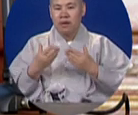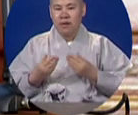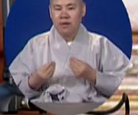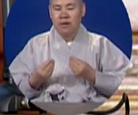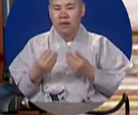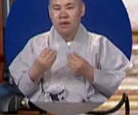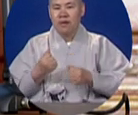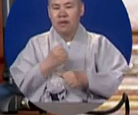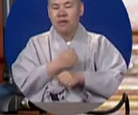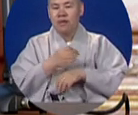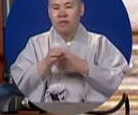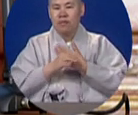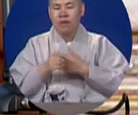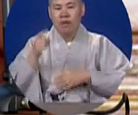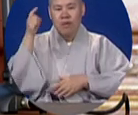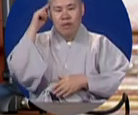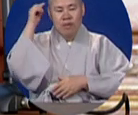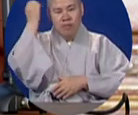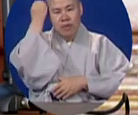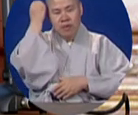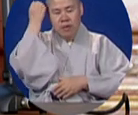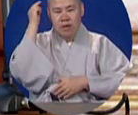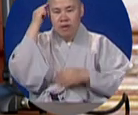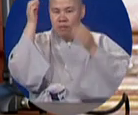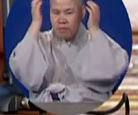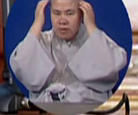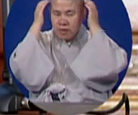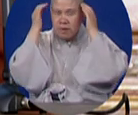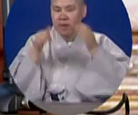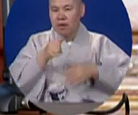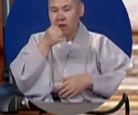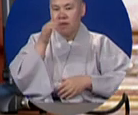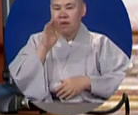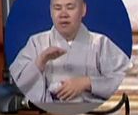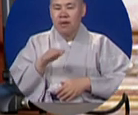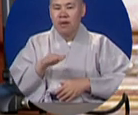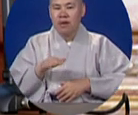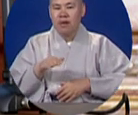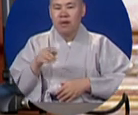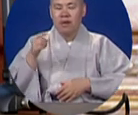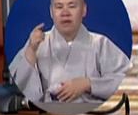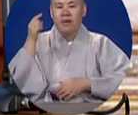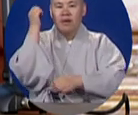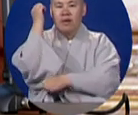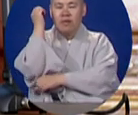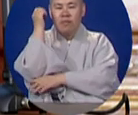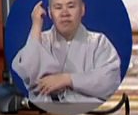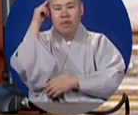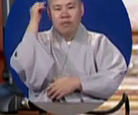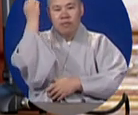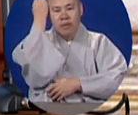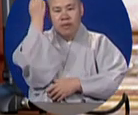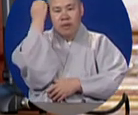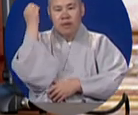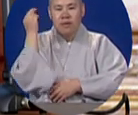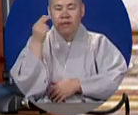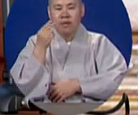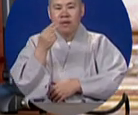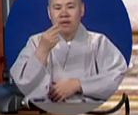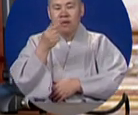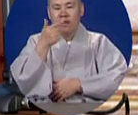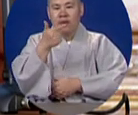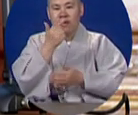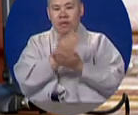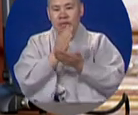번뇌라는 게 있는데요 번뇌 이제 근본번뇌 뭐 여섯